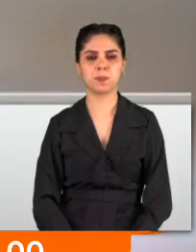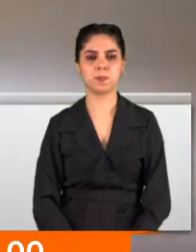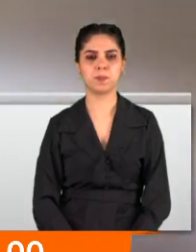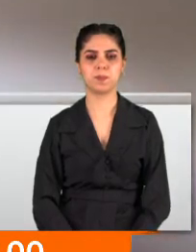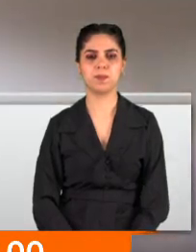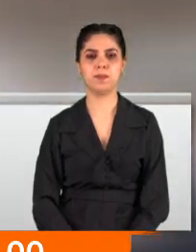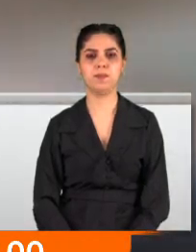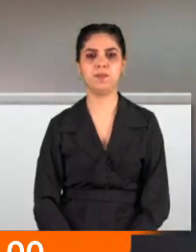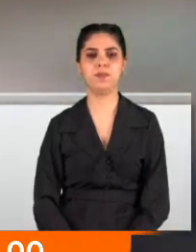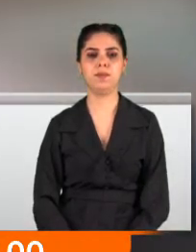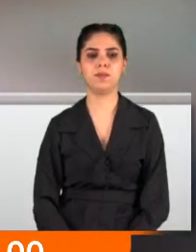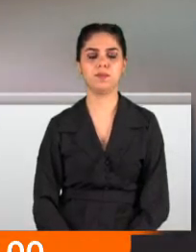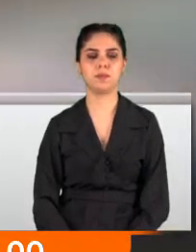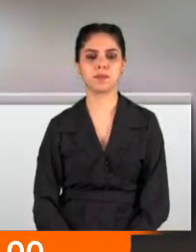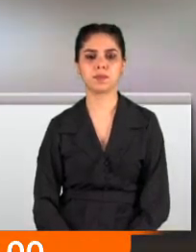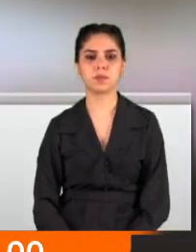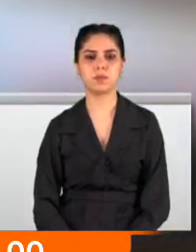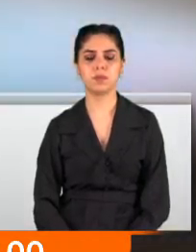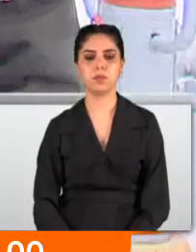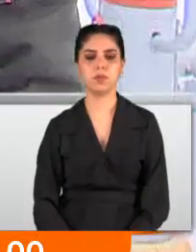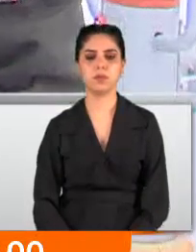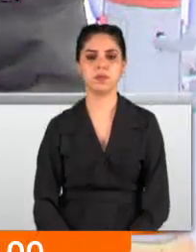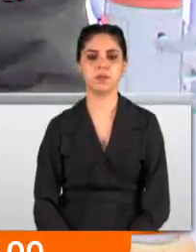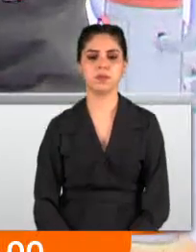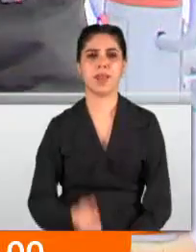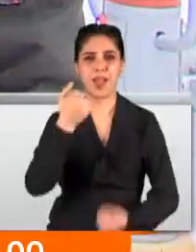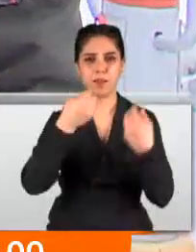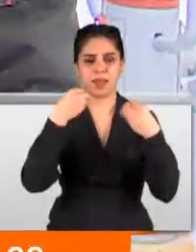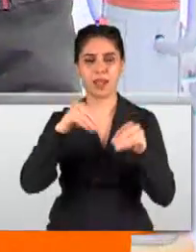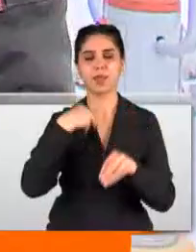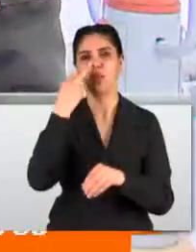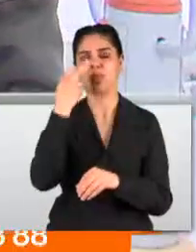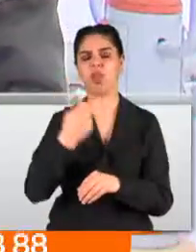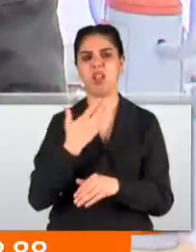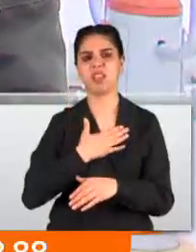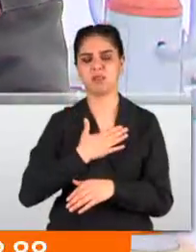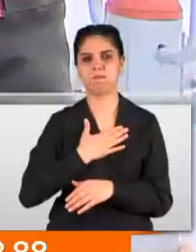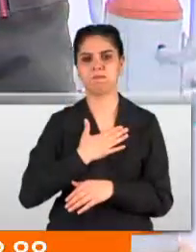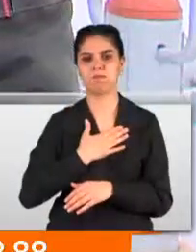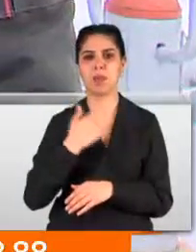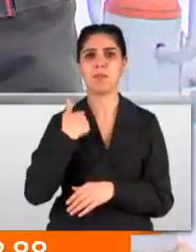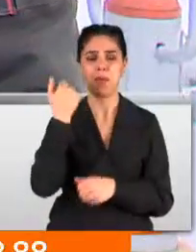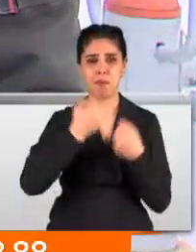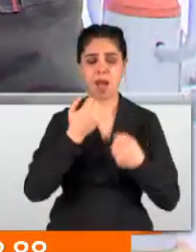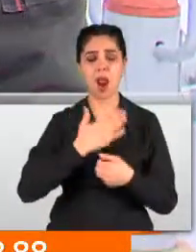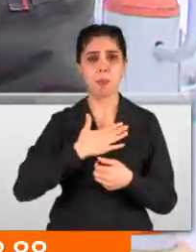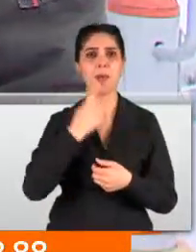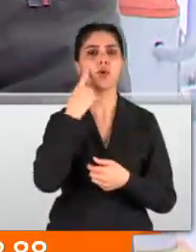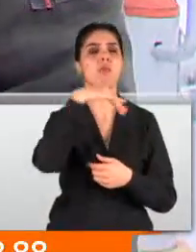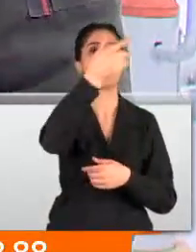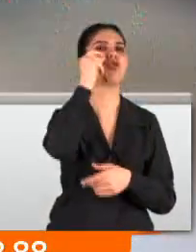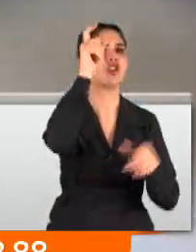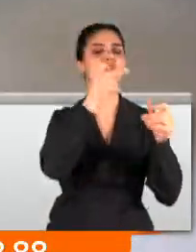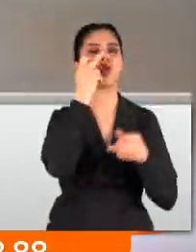Para isteyin abi. Siz yeter ki arabadan bahsedin. Sana para. Araç satışında dolandırıldım. Benim aracımla farklı kişileri de dolandırmaya devam ediyor